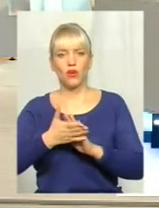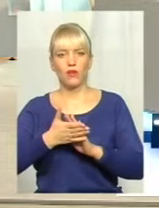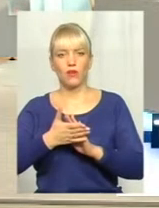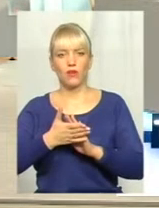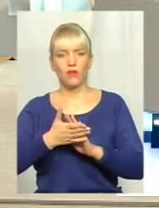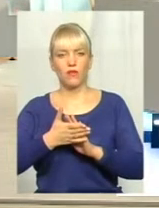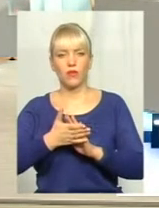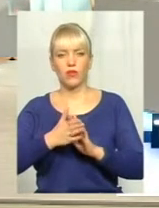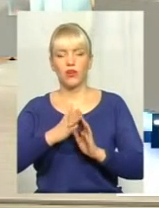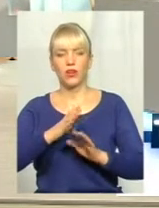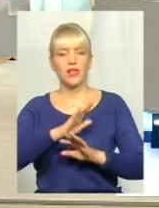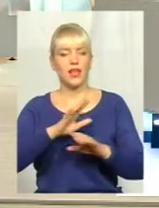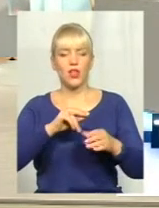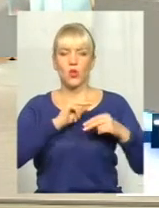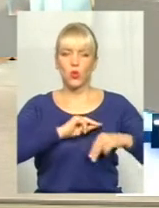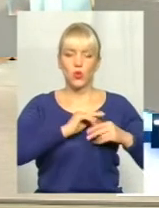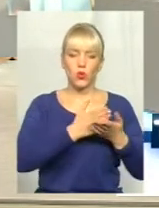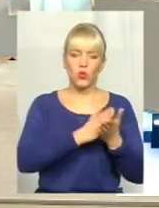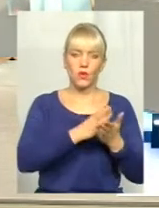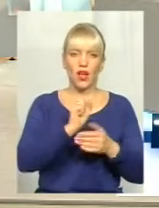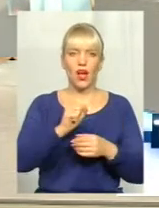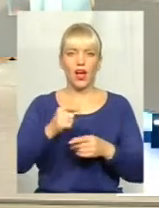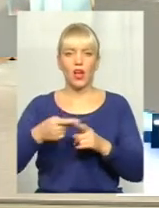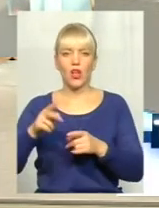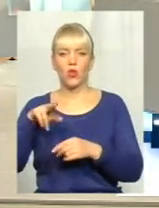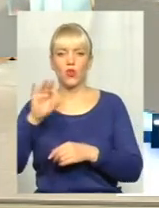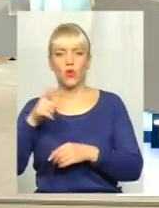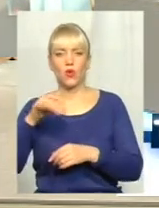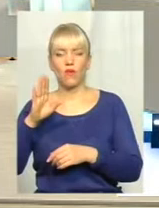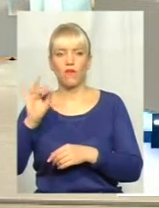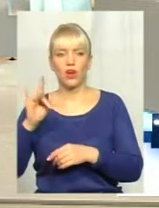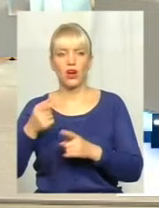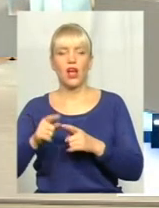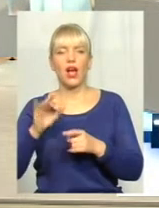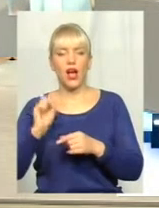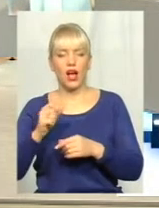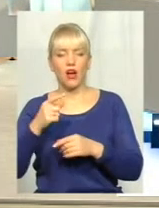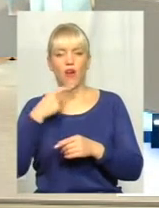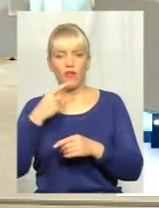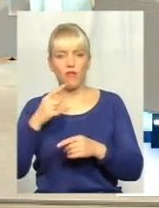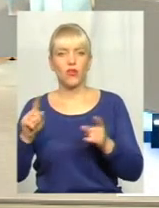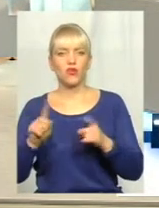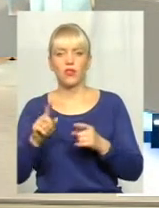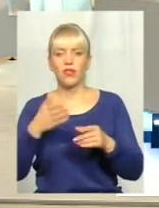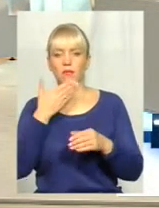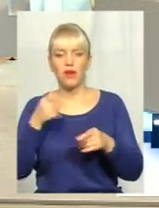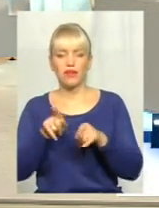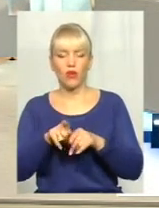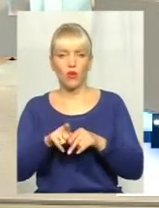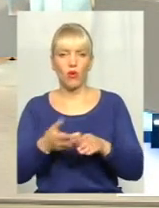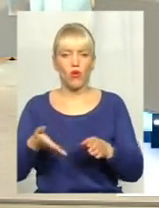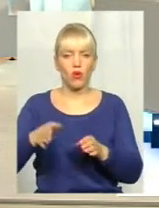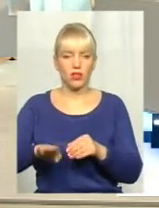оформляються трудові, а по договору, бо кажуть, що нема такої одиниці. Воно все защитується і